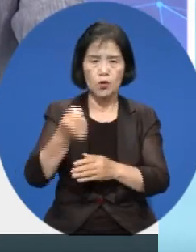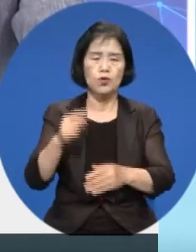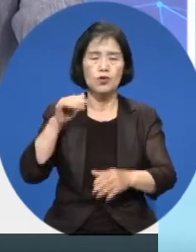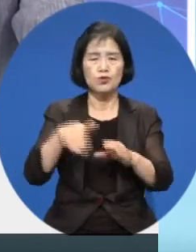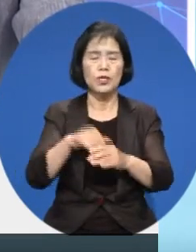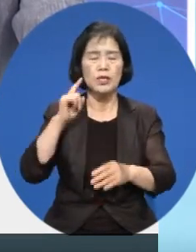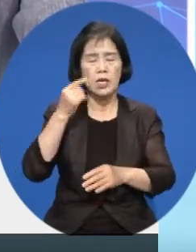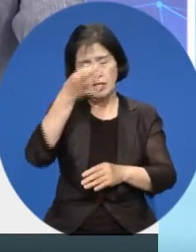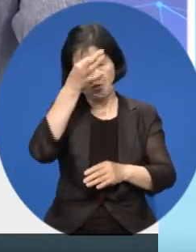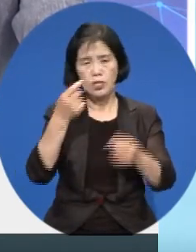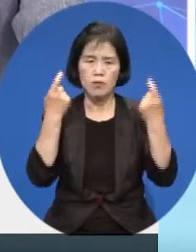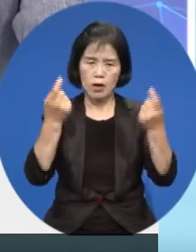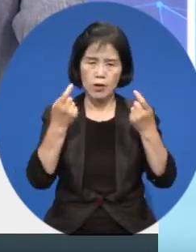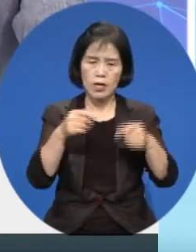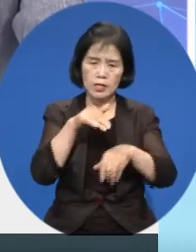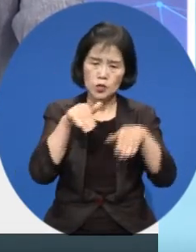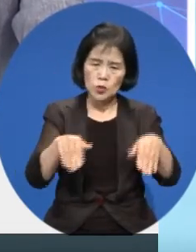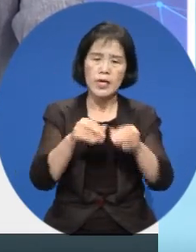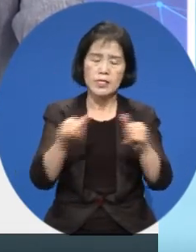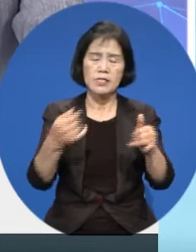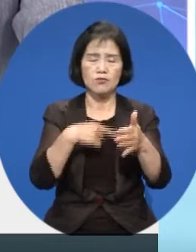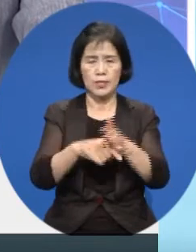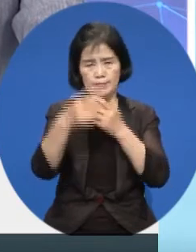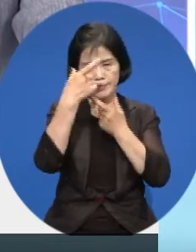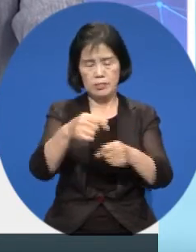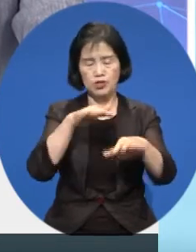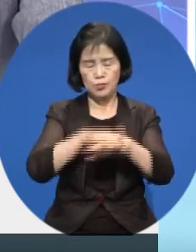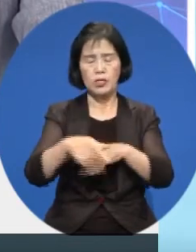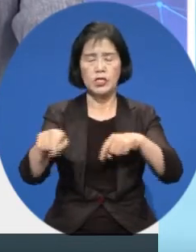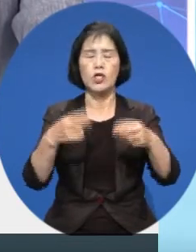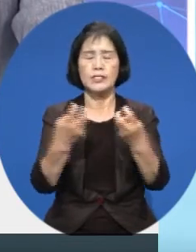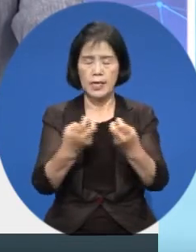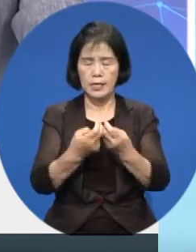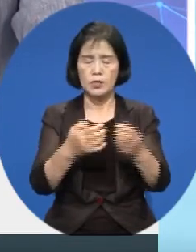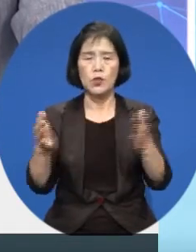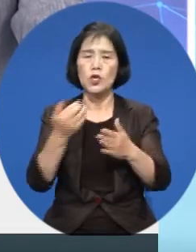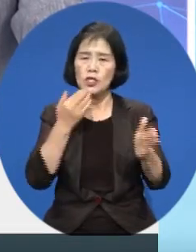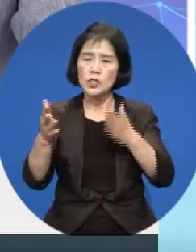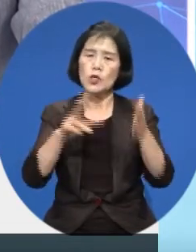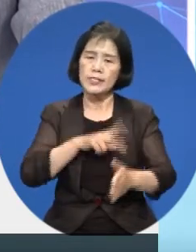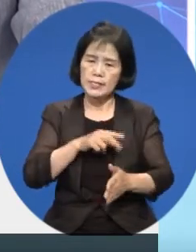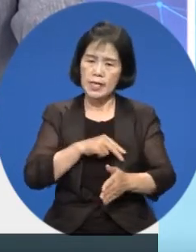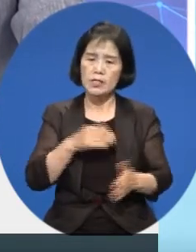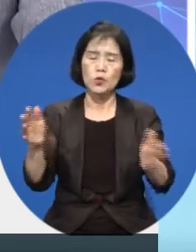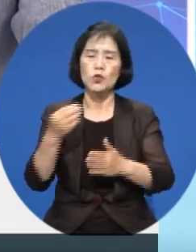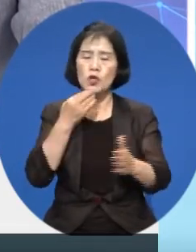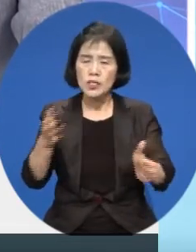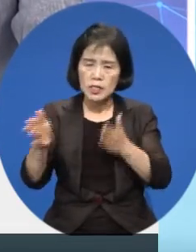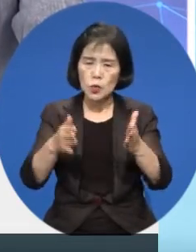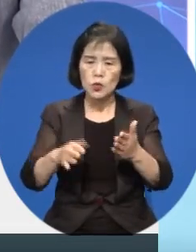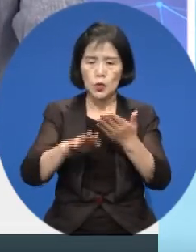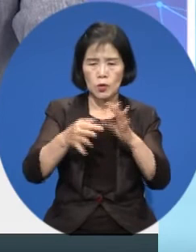강부자 조사 자들을 위한 맞춤형 정책을 경기도의 경기도 그리고 산하 공공기관 함께 만들어